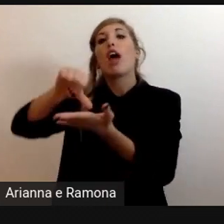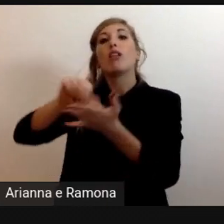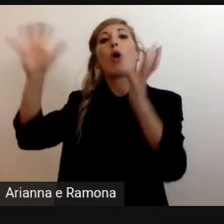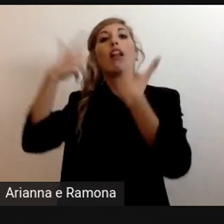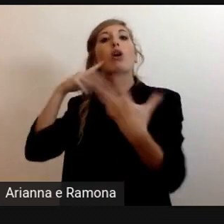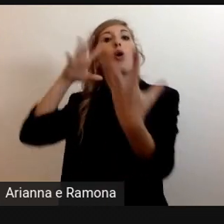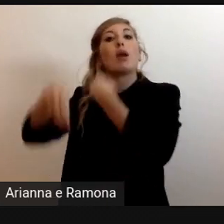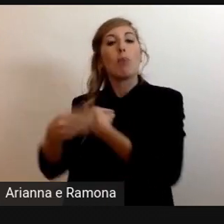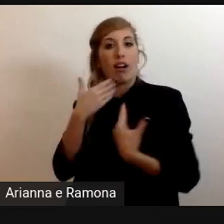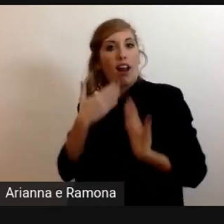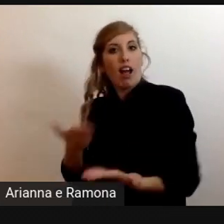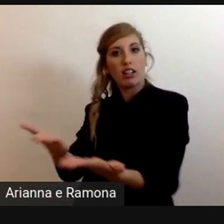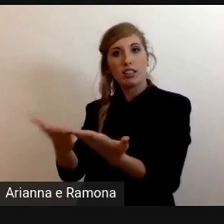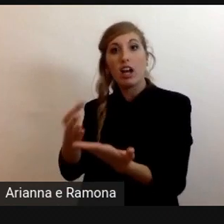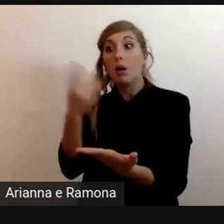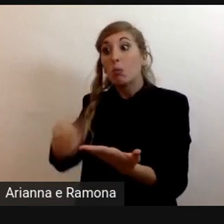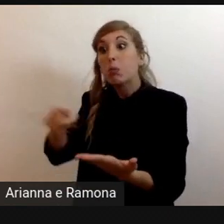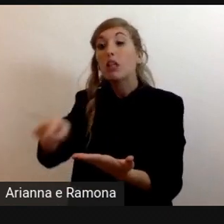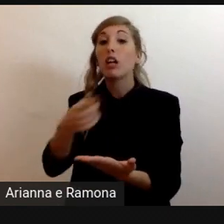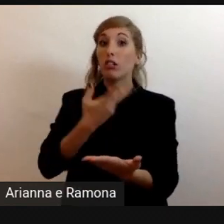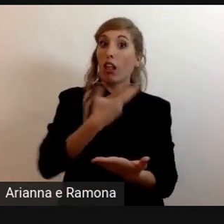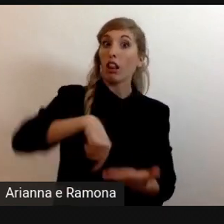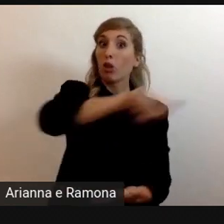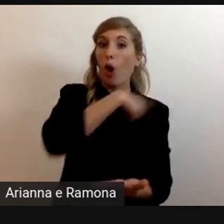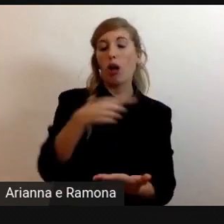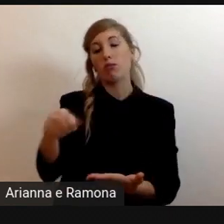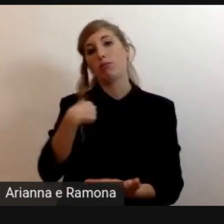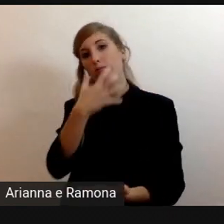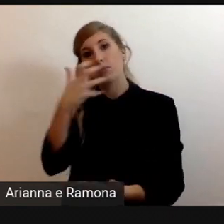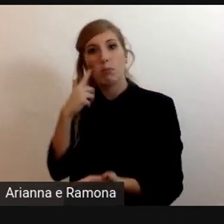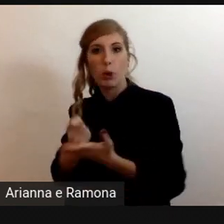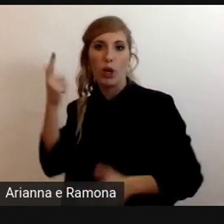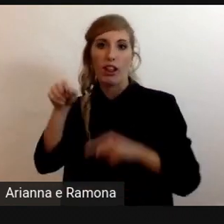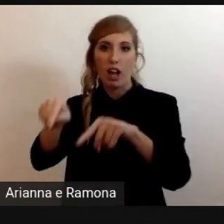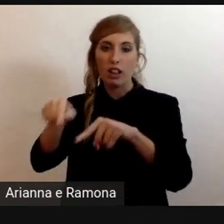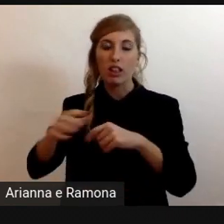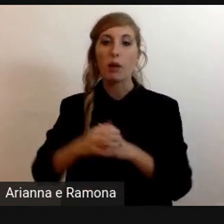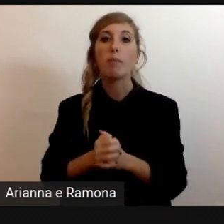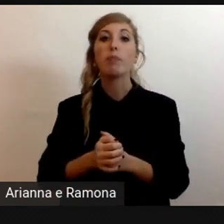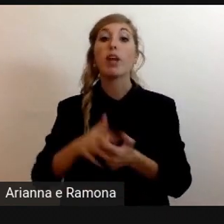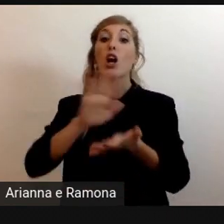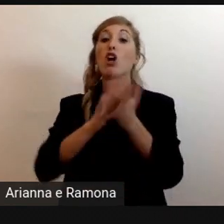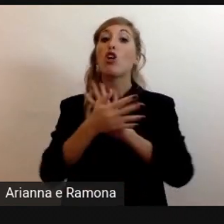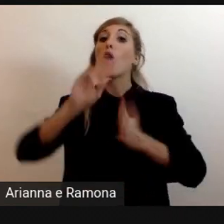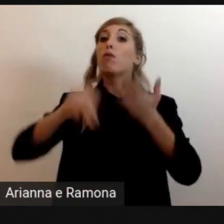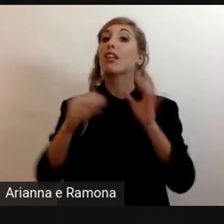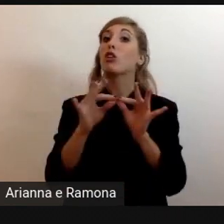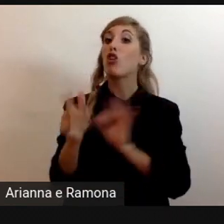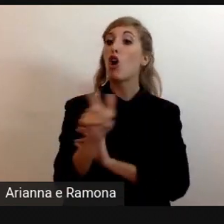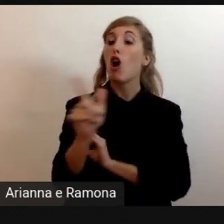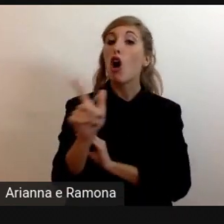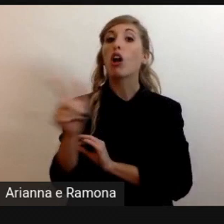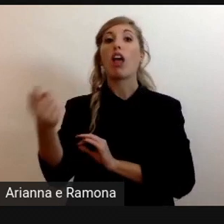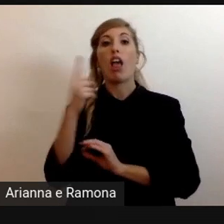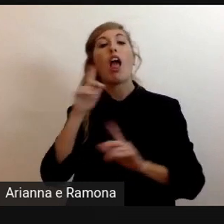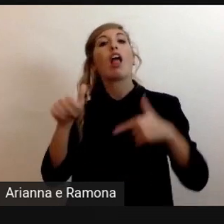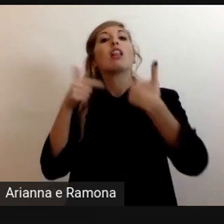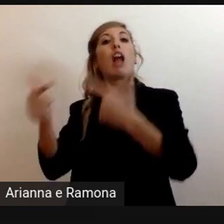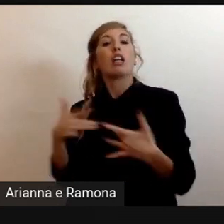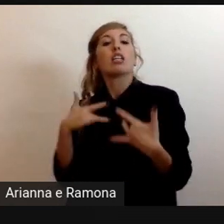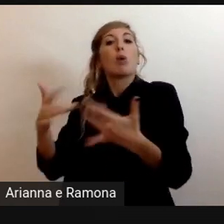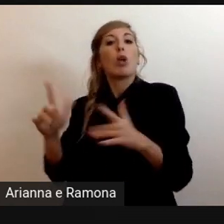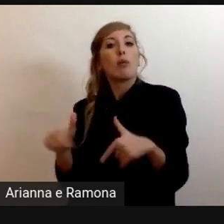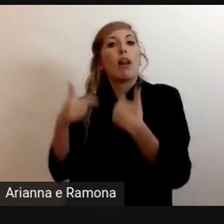per noi e per il territorio è particolarmente importante questa convenzione ha dato una disponibilità di spazi a